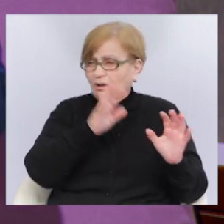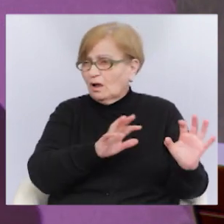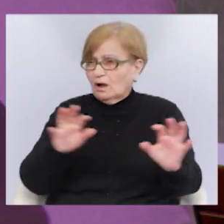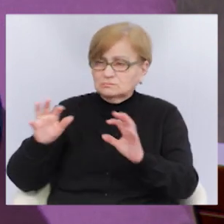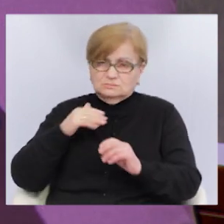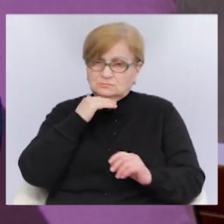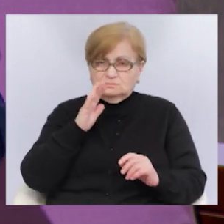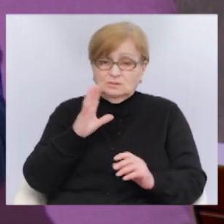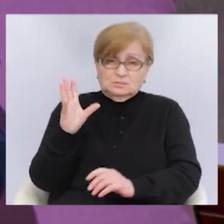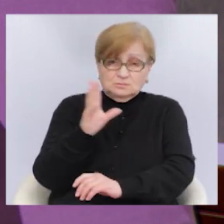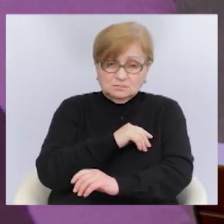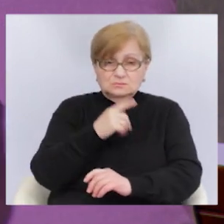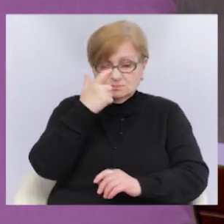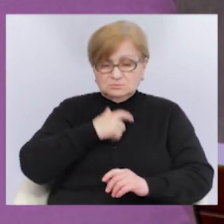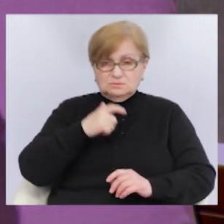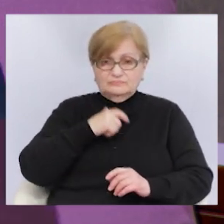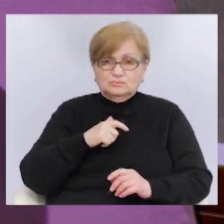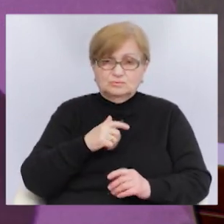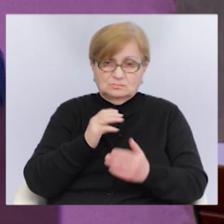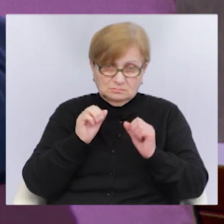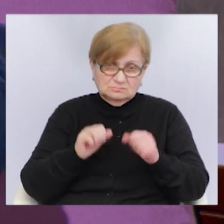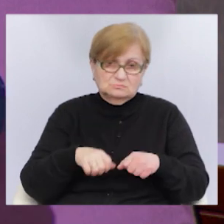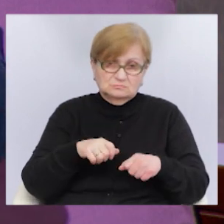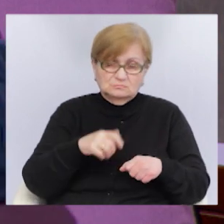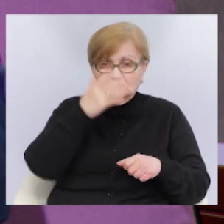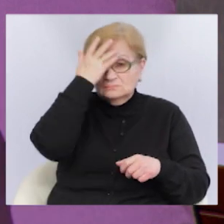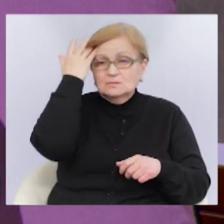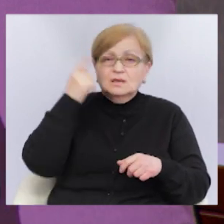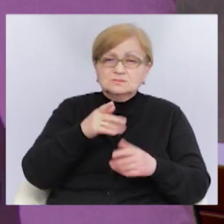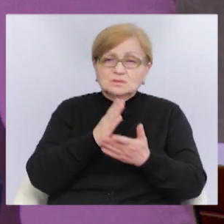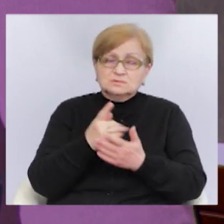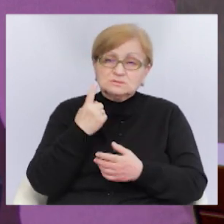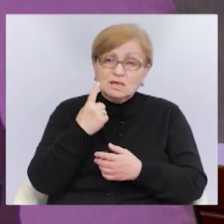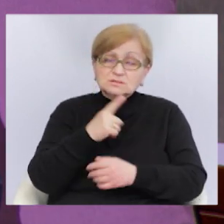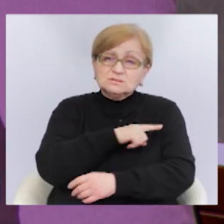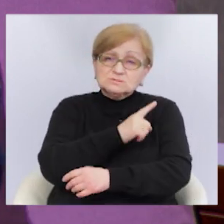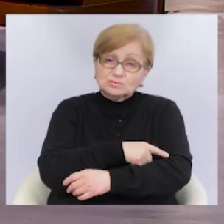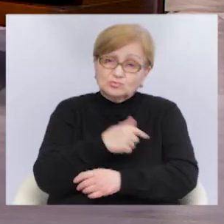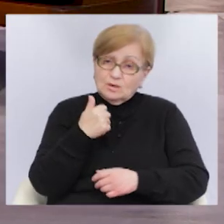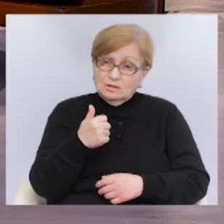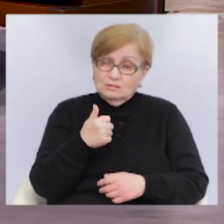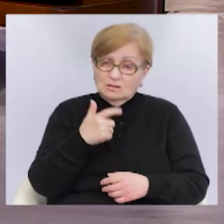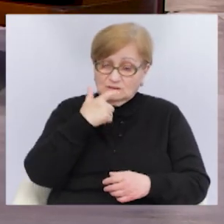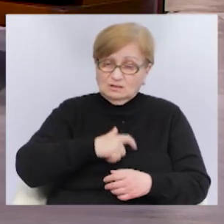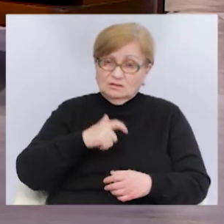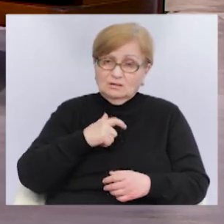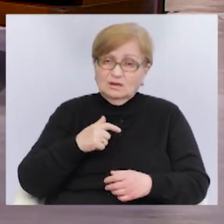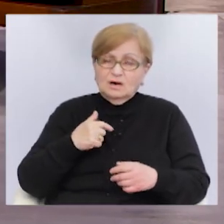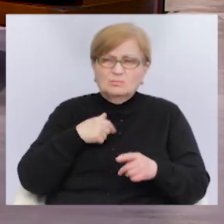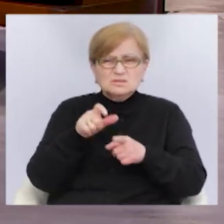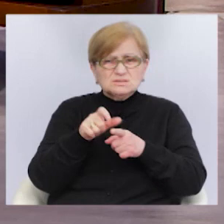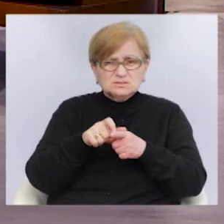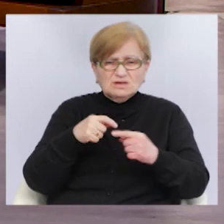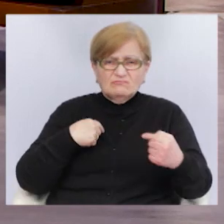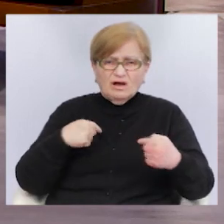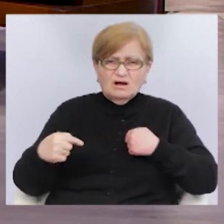სხვადასხვა სტრატეგიები არსებობს. ეს თუნქვითი ვარჯიშებიც ვთქვათ, ერთ-ერთი კარგი საშუალება არის. ხო, მე მაინც ეს ტანჯვა ცოტა ყურში